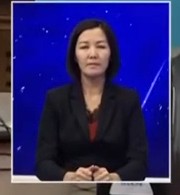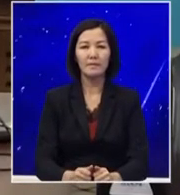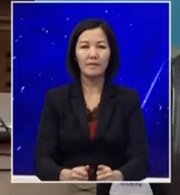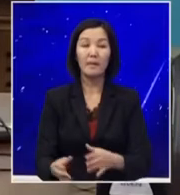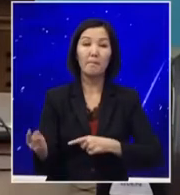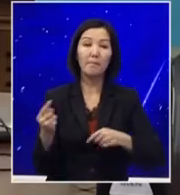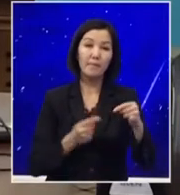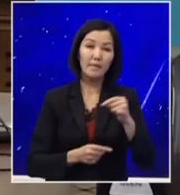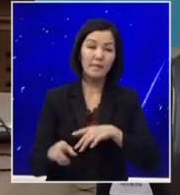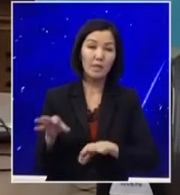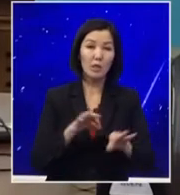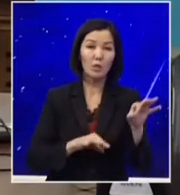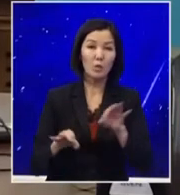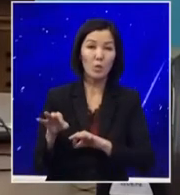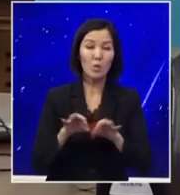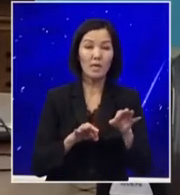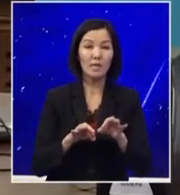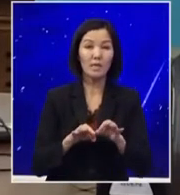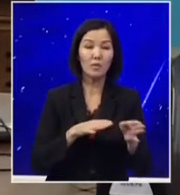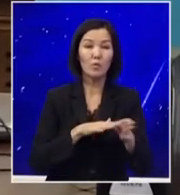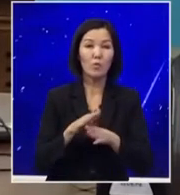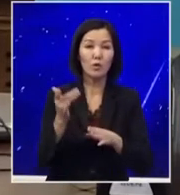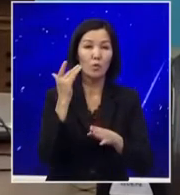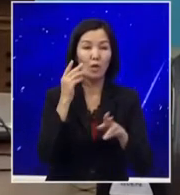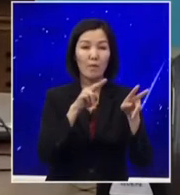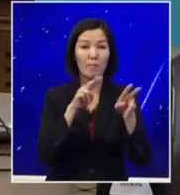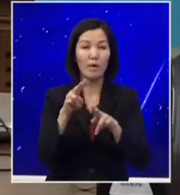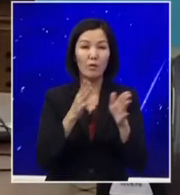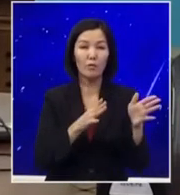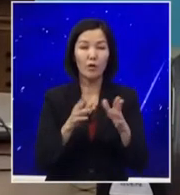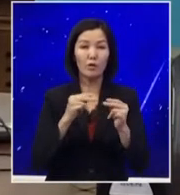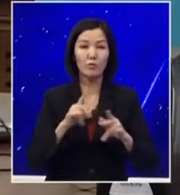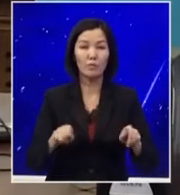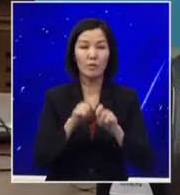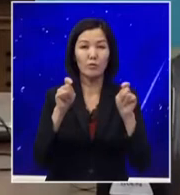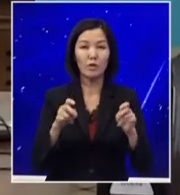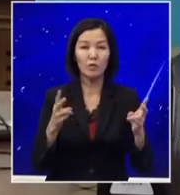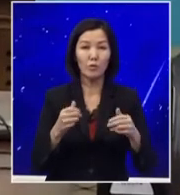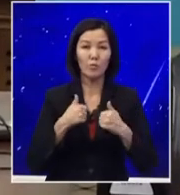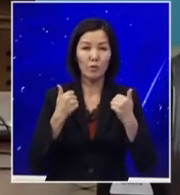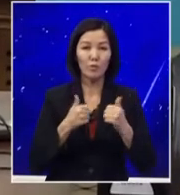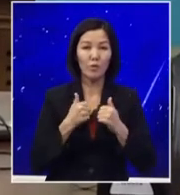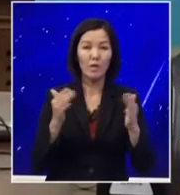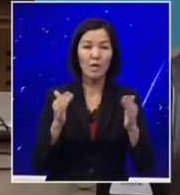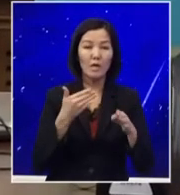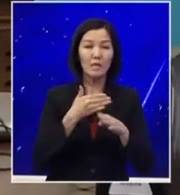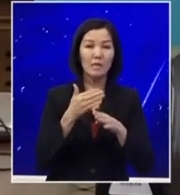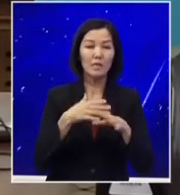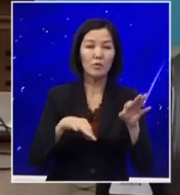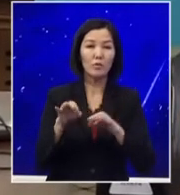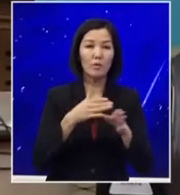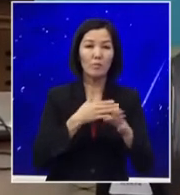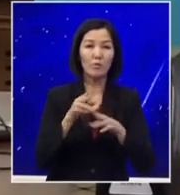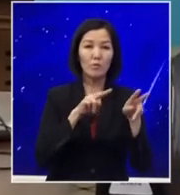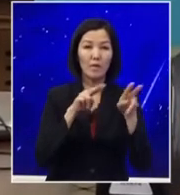Бизнестің жол картасының орындалуын ұдайы бақылауға алыңдар. Тұрақты жұмыс орындарын ашуға ұмтылу керек. Шағын несиелердің тиімді жобаларға бөлінуін